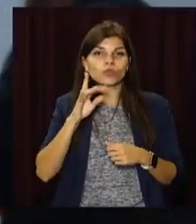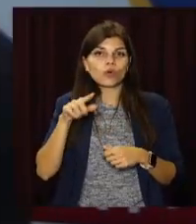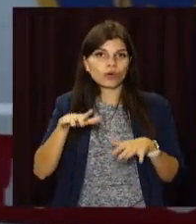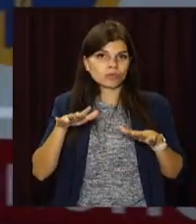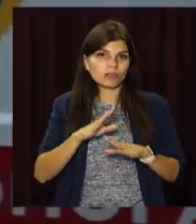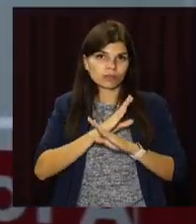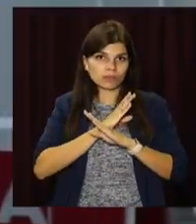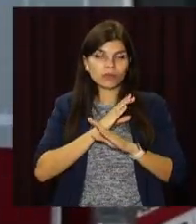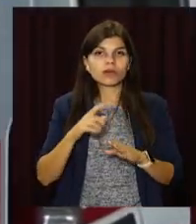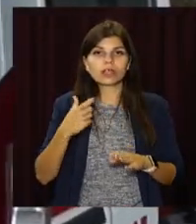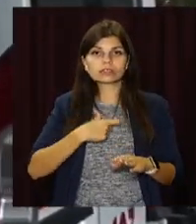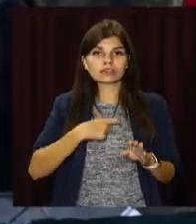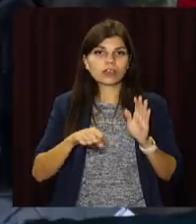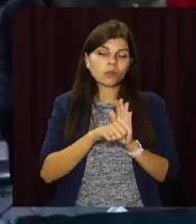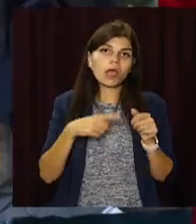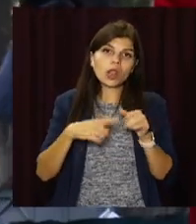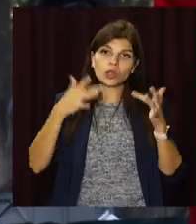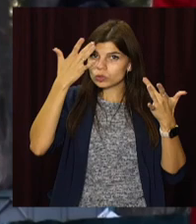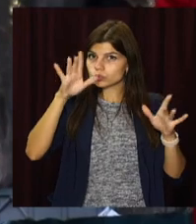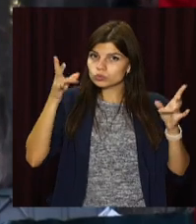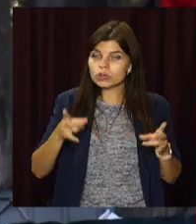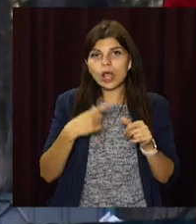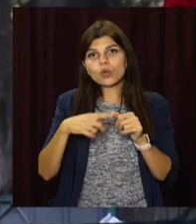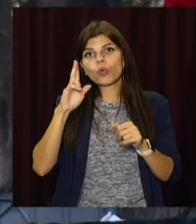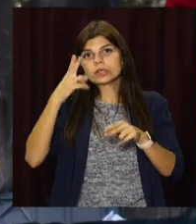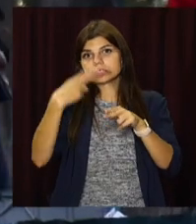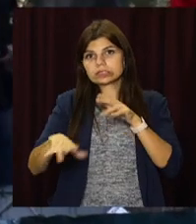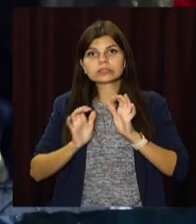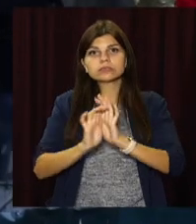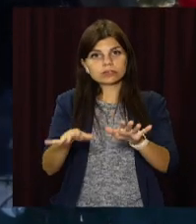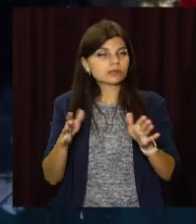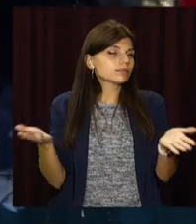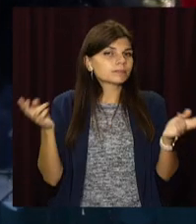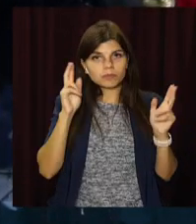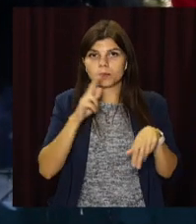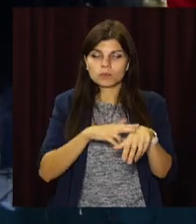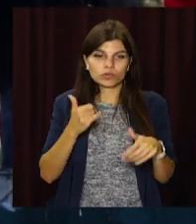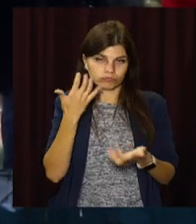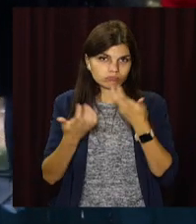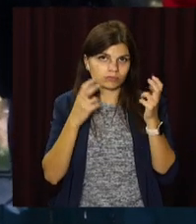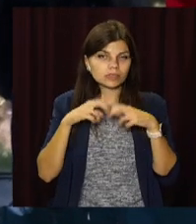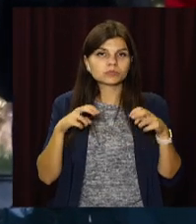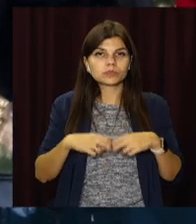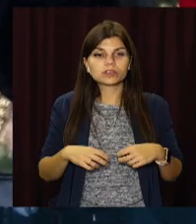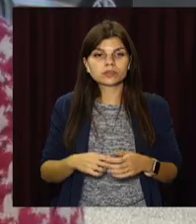помер. Самогубство, нещасний випадок чи вбивство – це зараз з'ясовують правоохоронці.